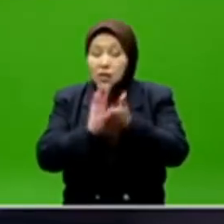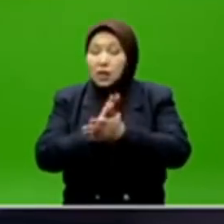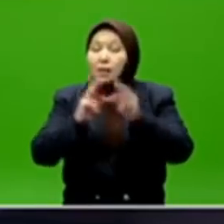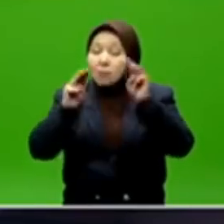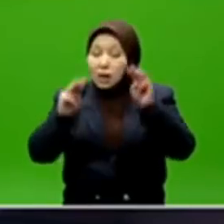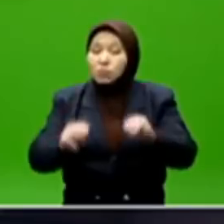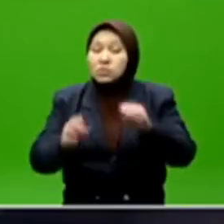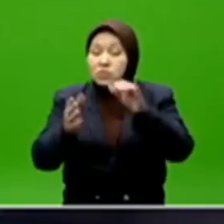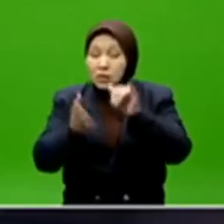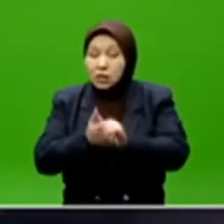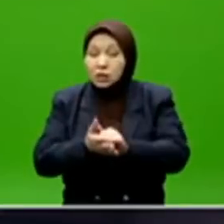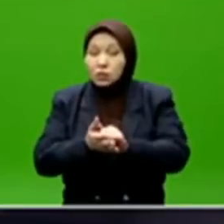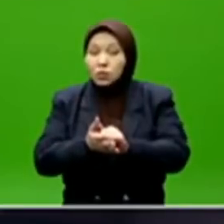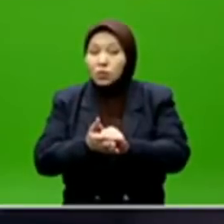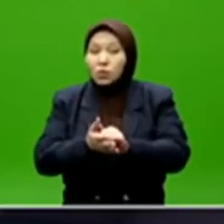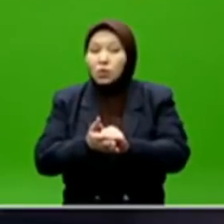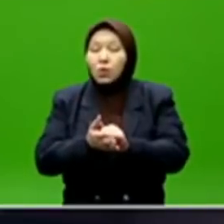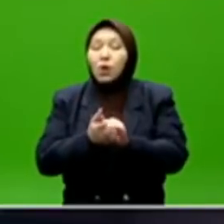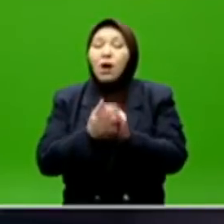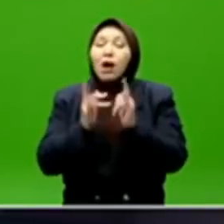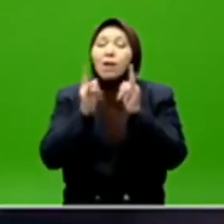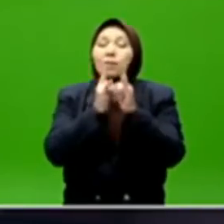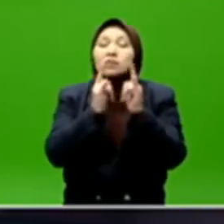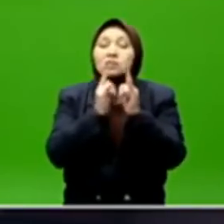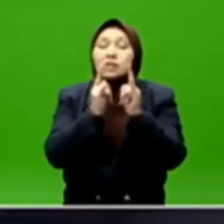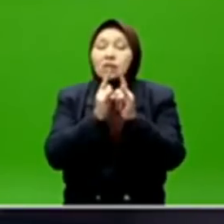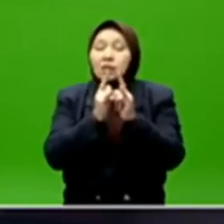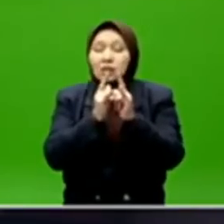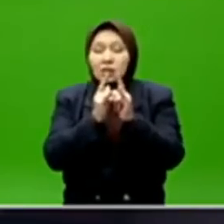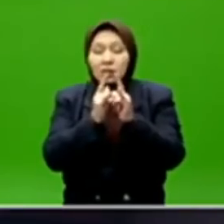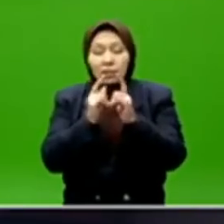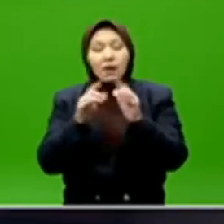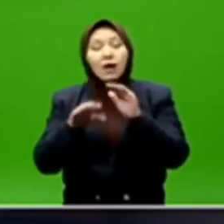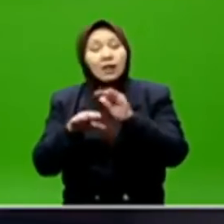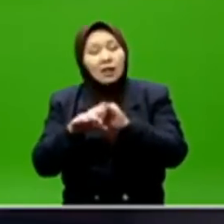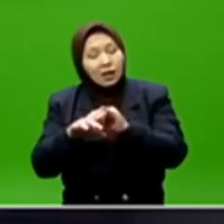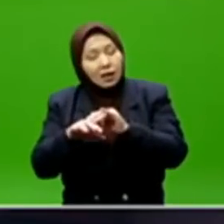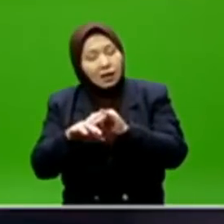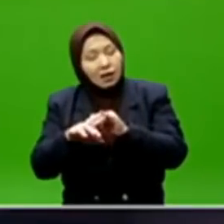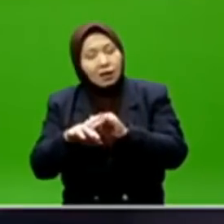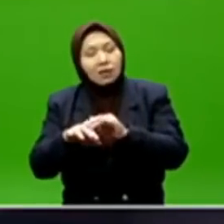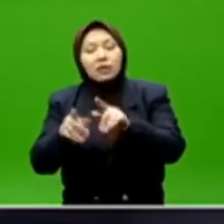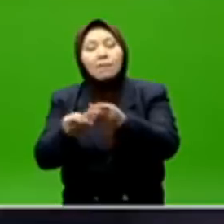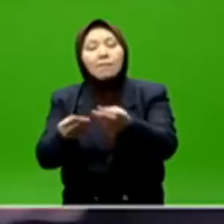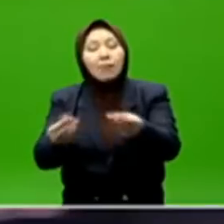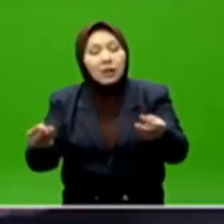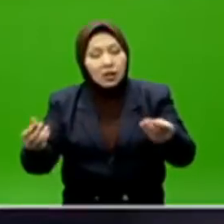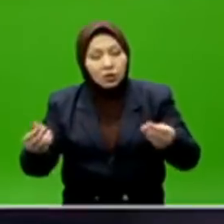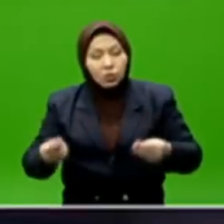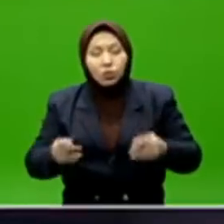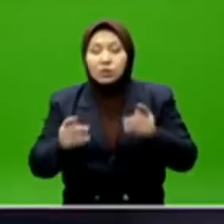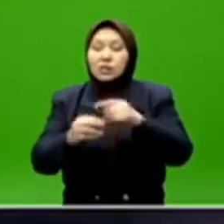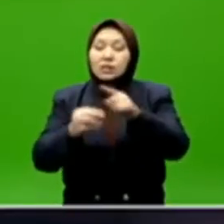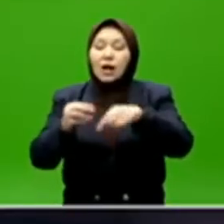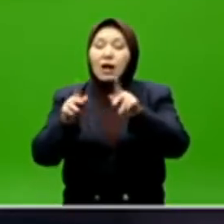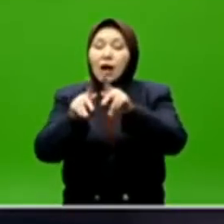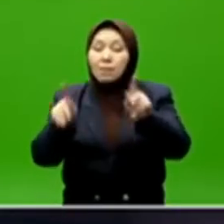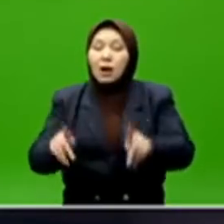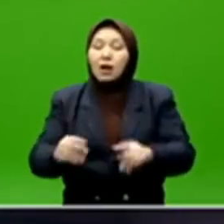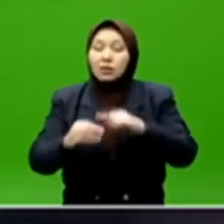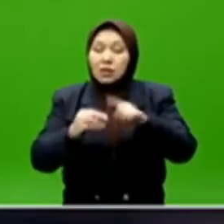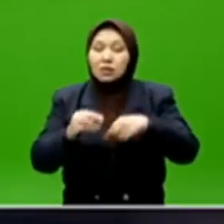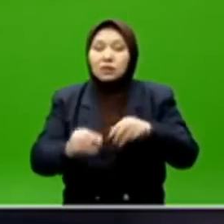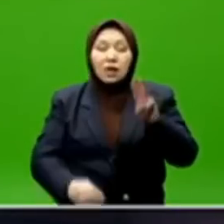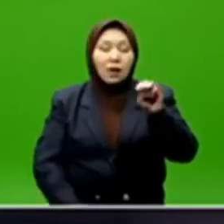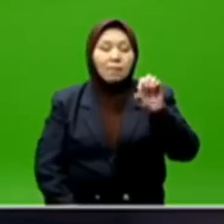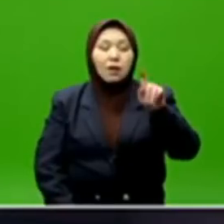manusia itu fall in love. Jatuh cinta kepadanya. Itu sebabnya bila bercakap tentang Kaabah, tentang Mekah ini lain